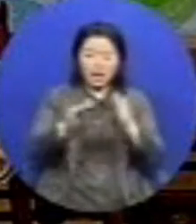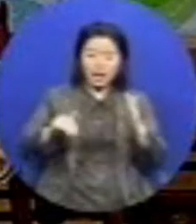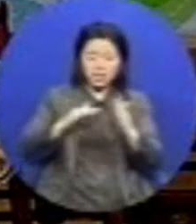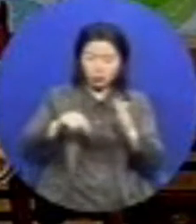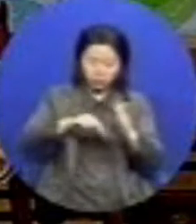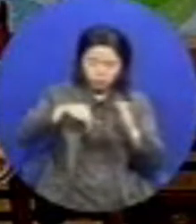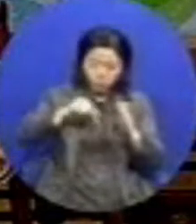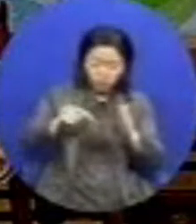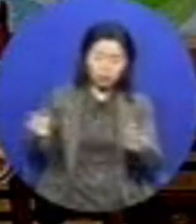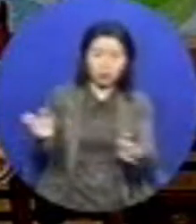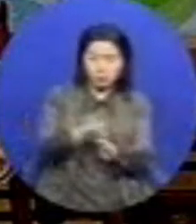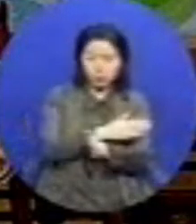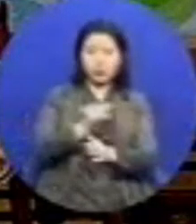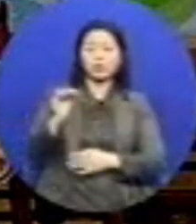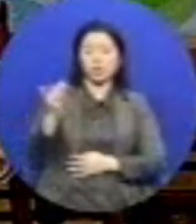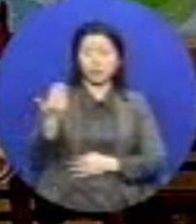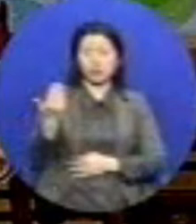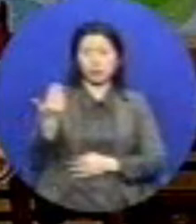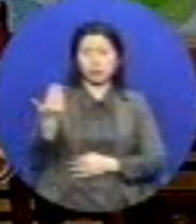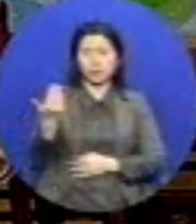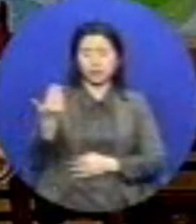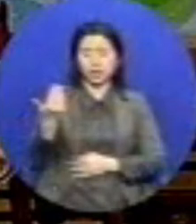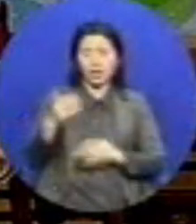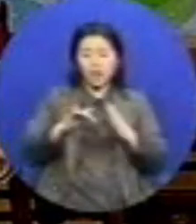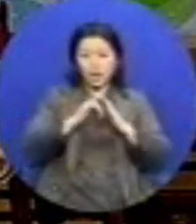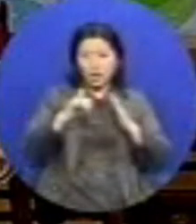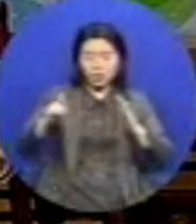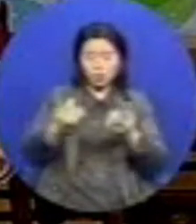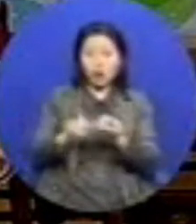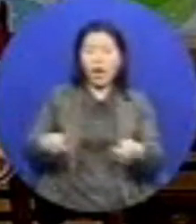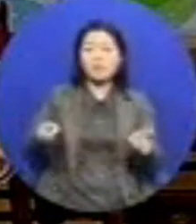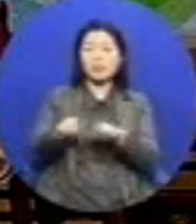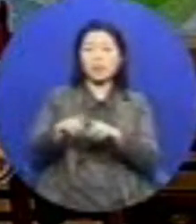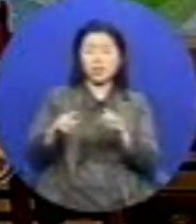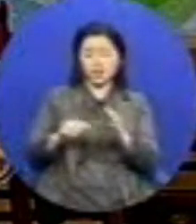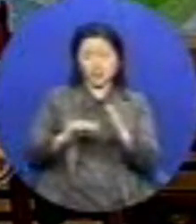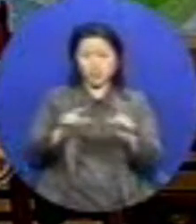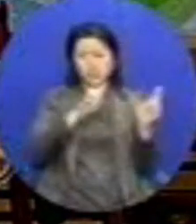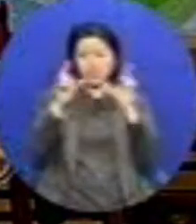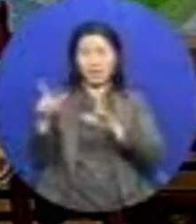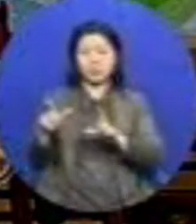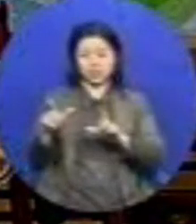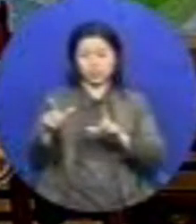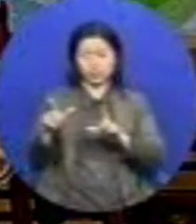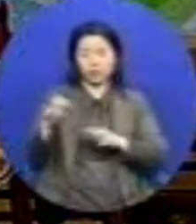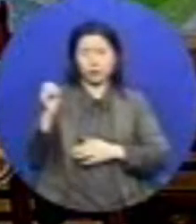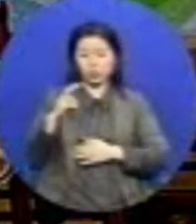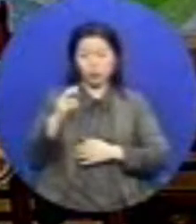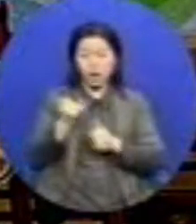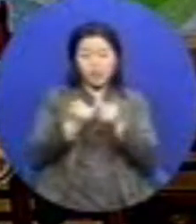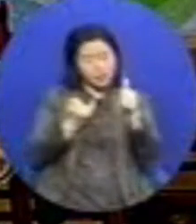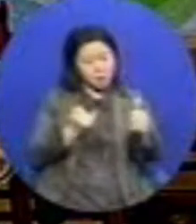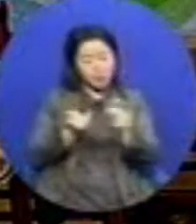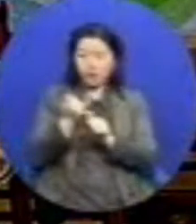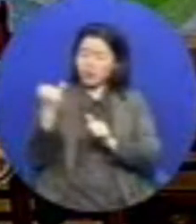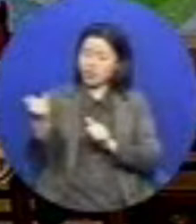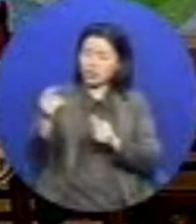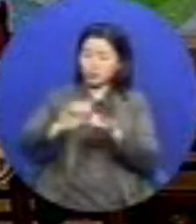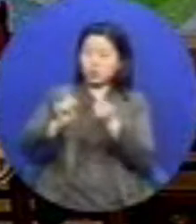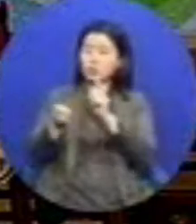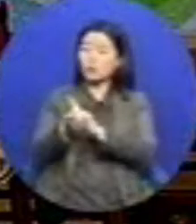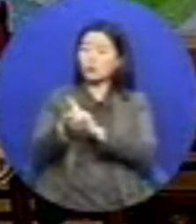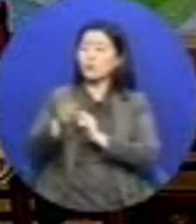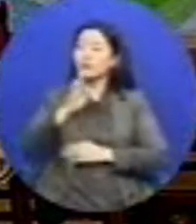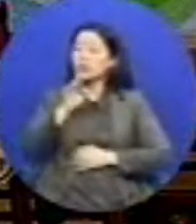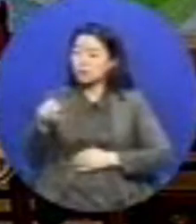합니다 가족들과 함께 사는 가정에서부터 남편과 아내가 서로 그런지 부모와 자녀가